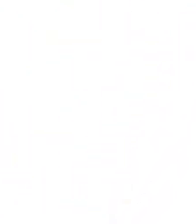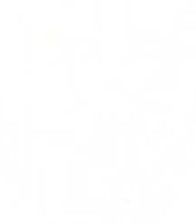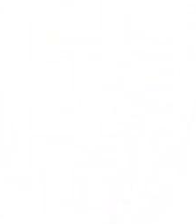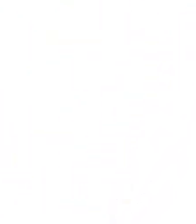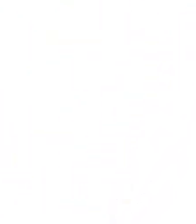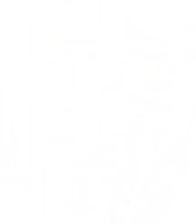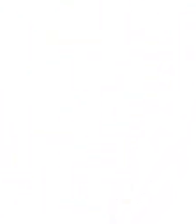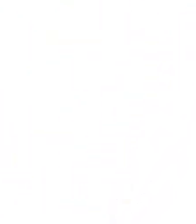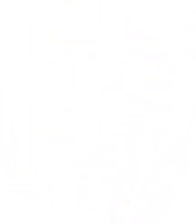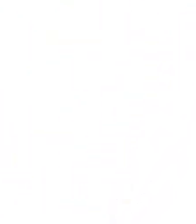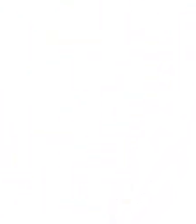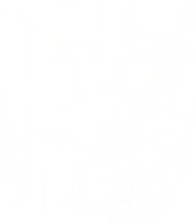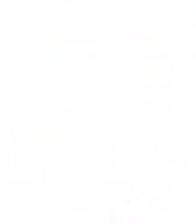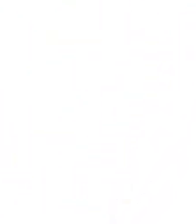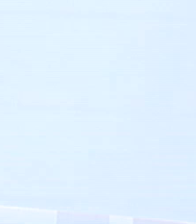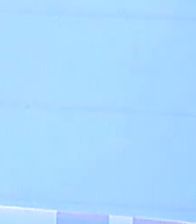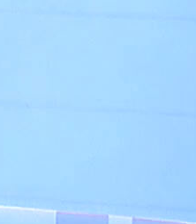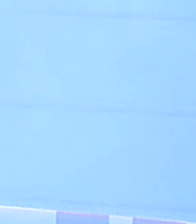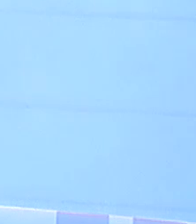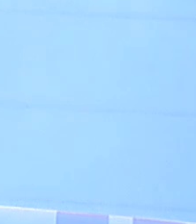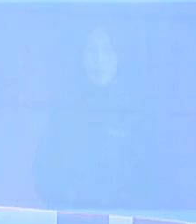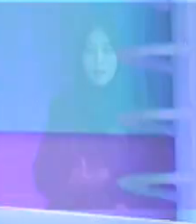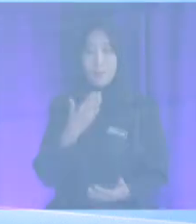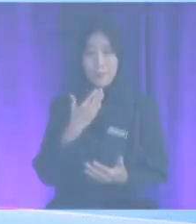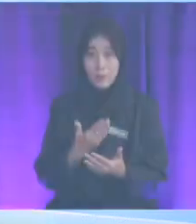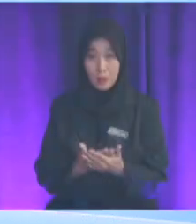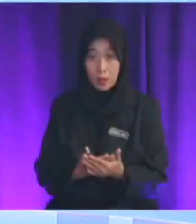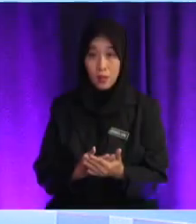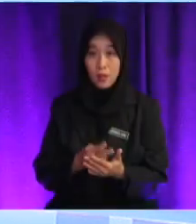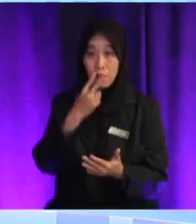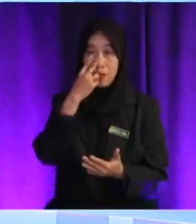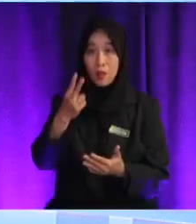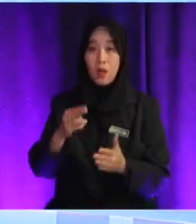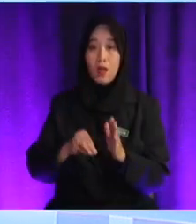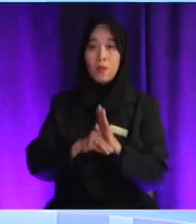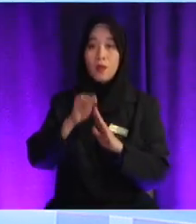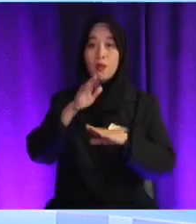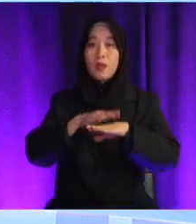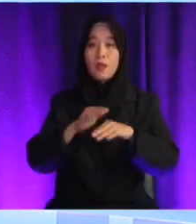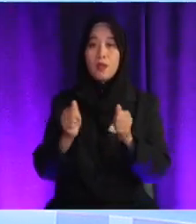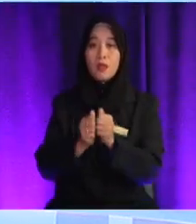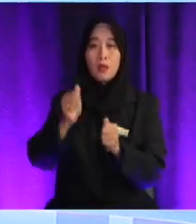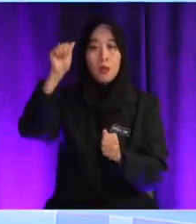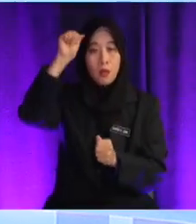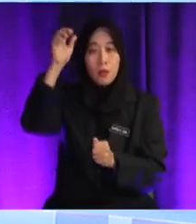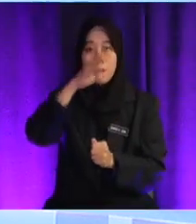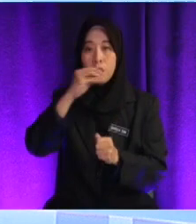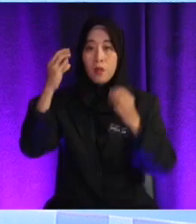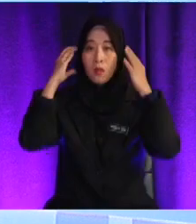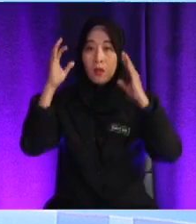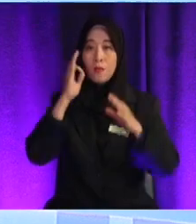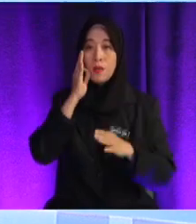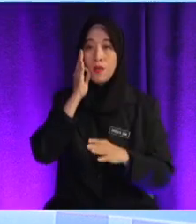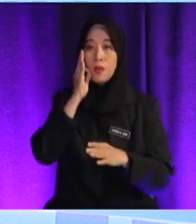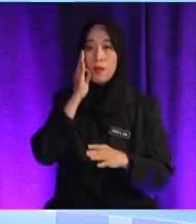Didik TV KPM. Baik, masih lagi menyaksikan Menengah Atas bersama dengan saya, Akmal Nazri. Apa? Mana Cikgu